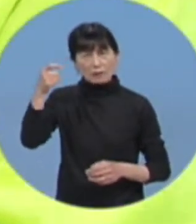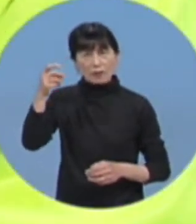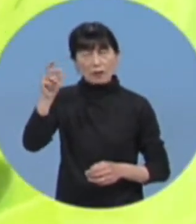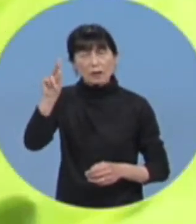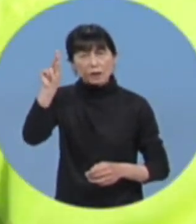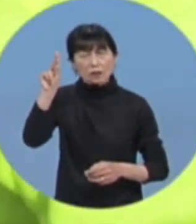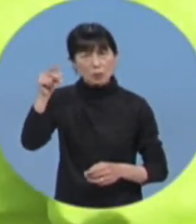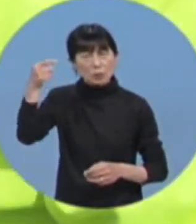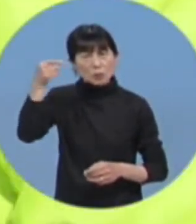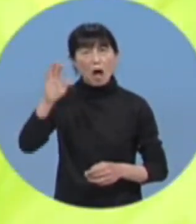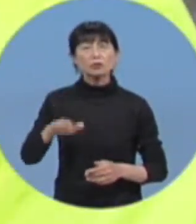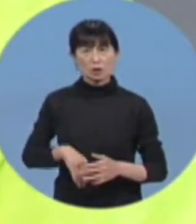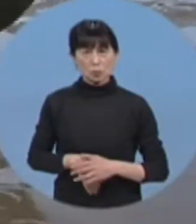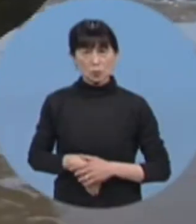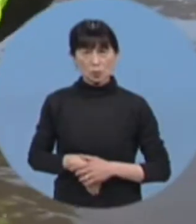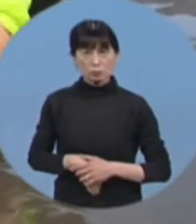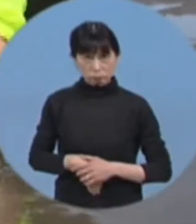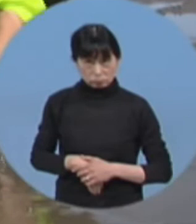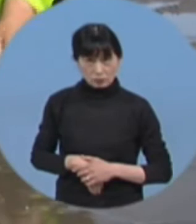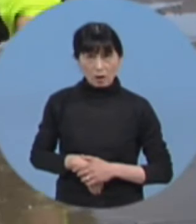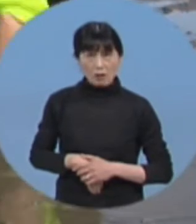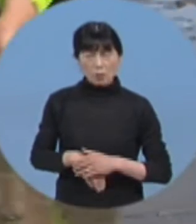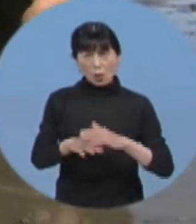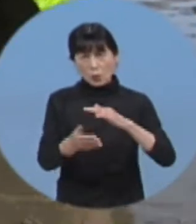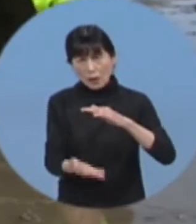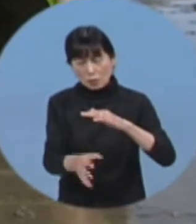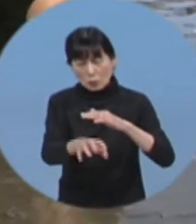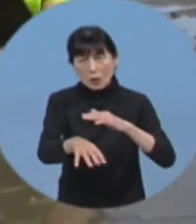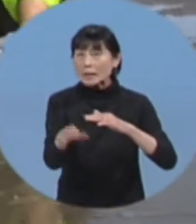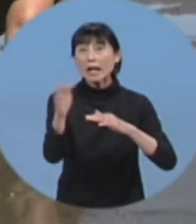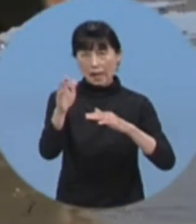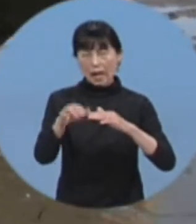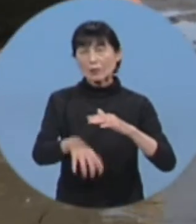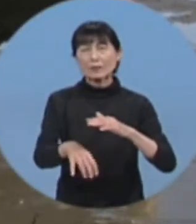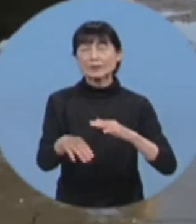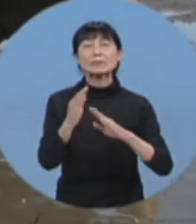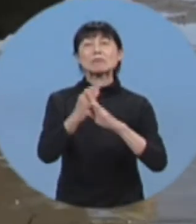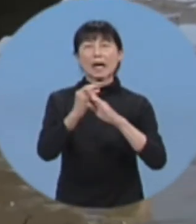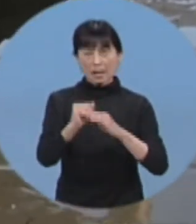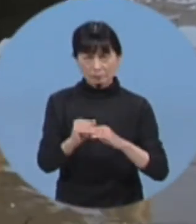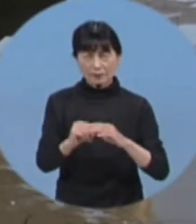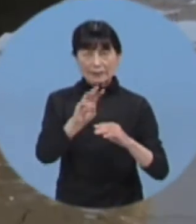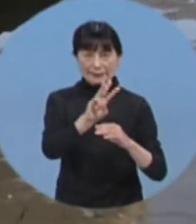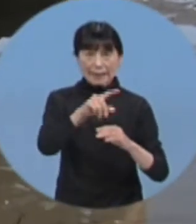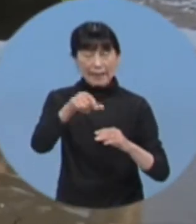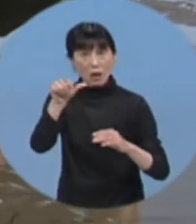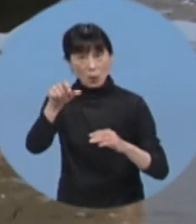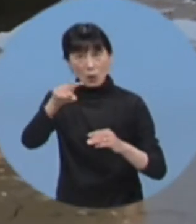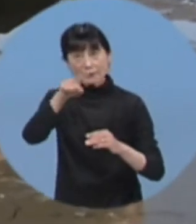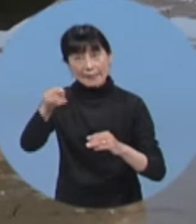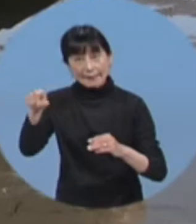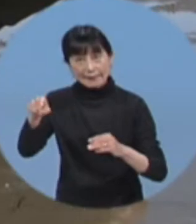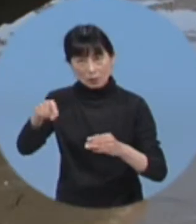の音がするんですよ、 はい、そんなに深く行きすぎなく て、うん、そんな深く掘ってるんだね。あ、3センチからもう5センチぐ